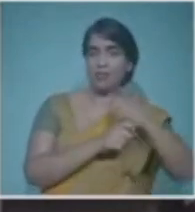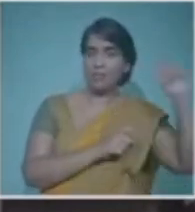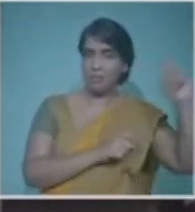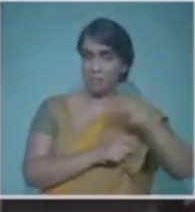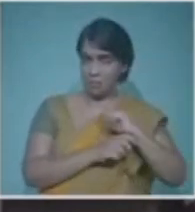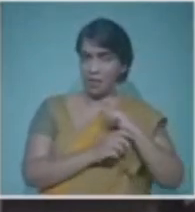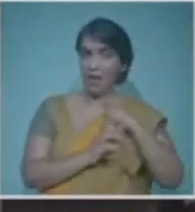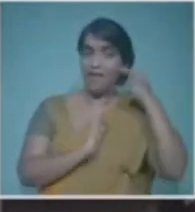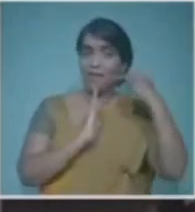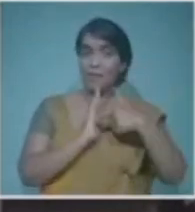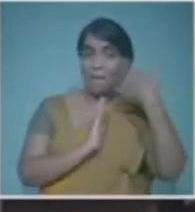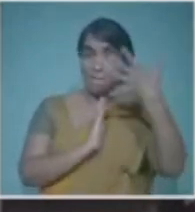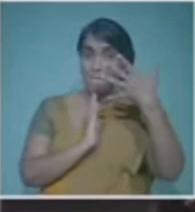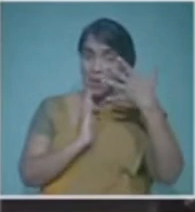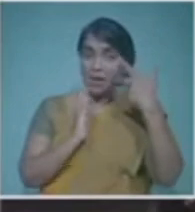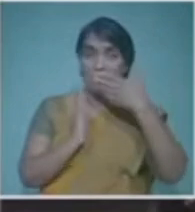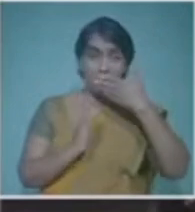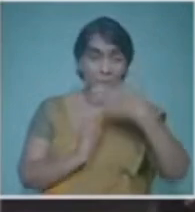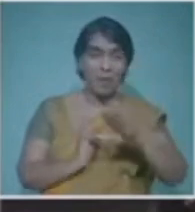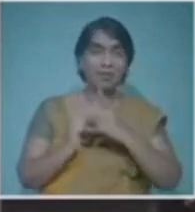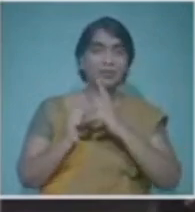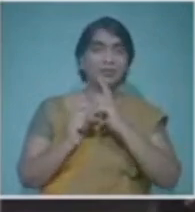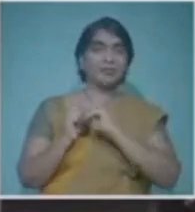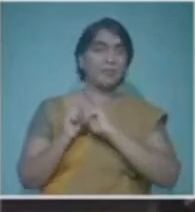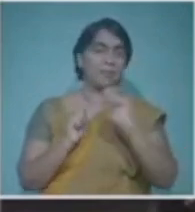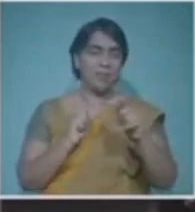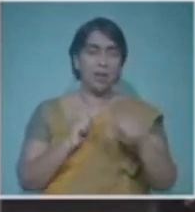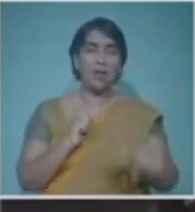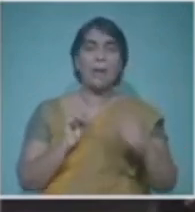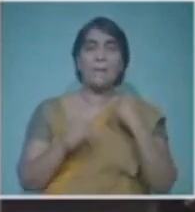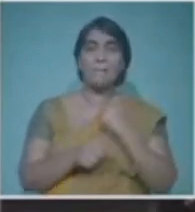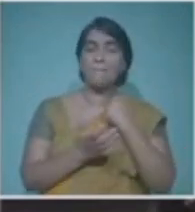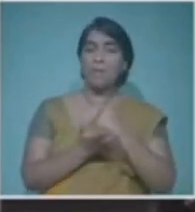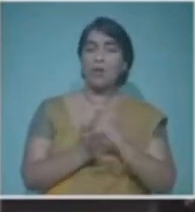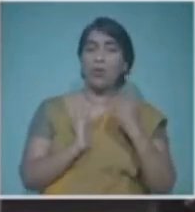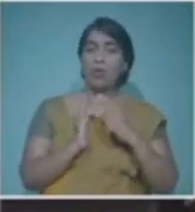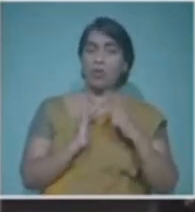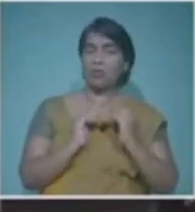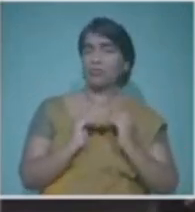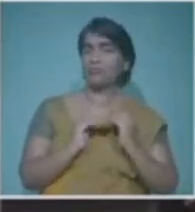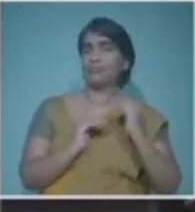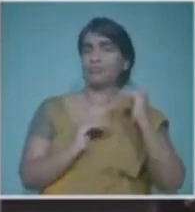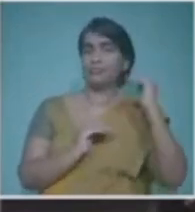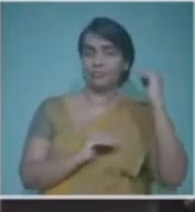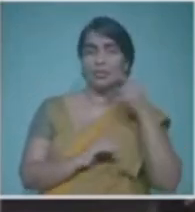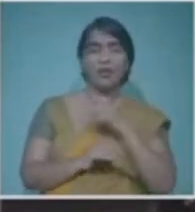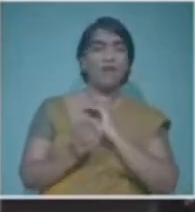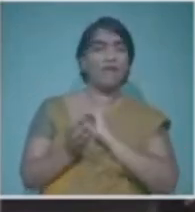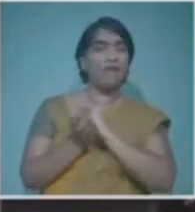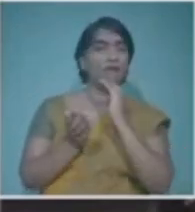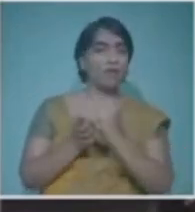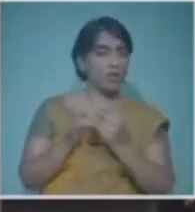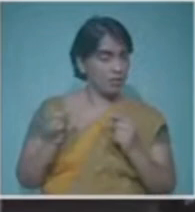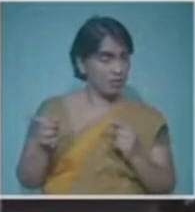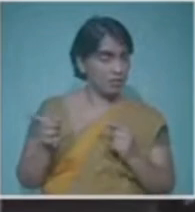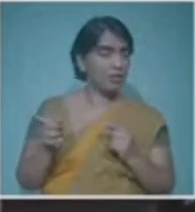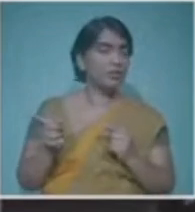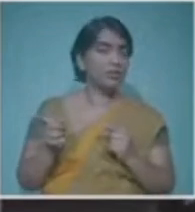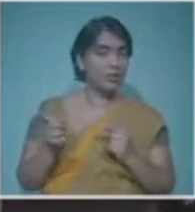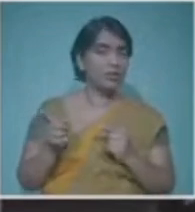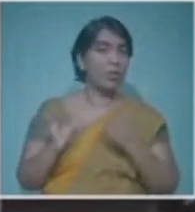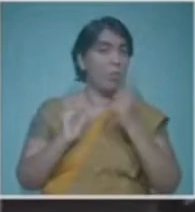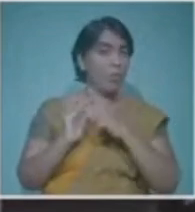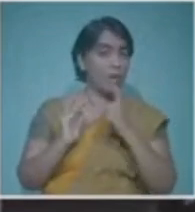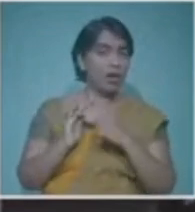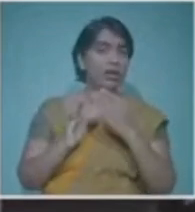කුසලතා ශිෂ්‍යත්වෙන් ඒතර බැංකු පොලිය අද දෙගුණයක් තුන්ගුණයක් වැඩි වෙලා තියෙනවා මහපොළ අරමුදල තමයි ඒ පොලියෙන්